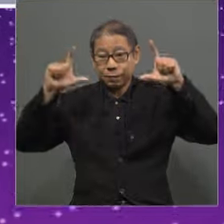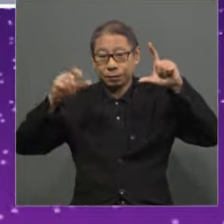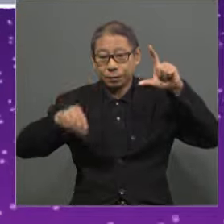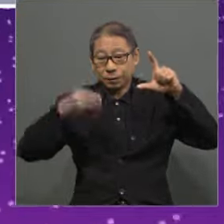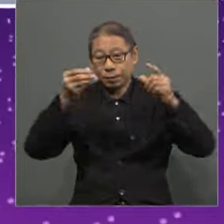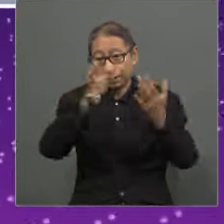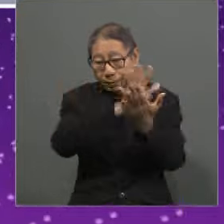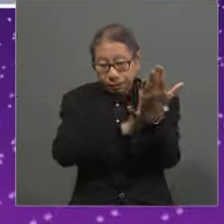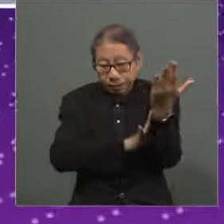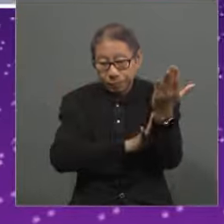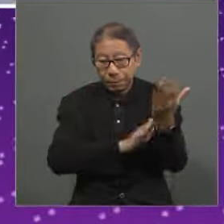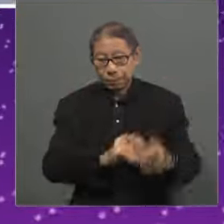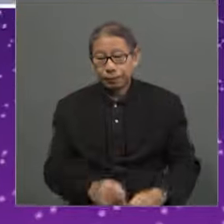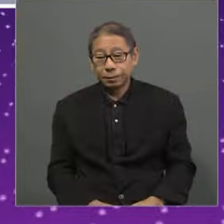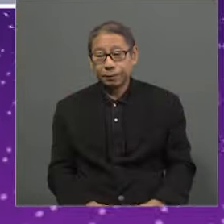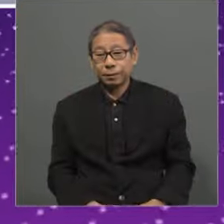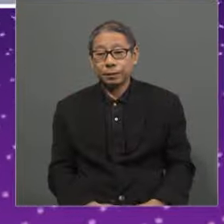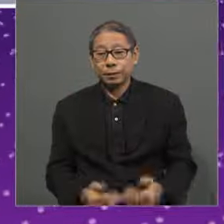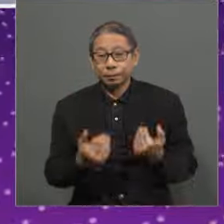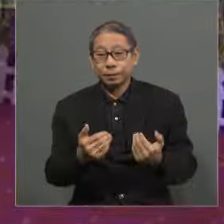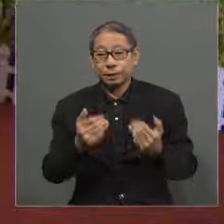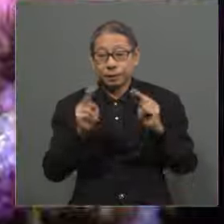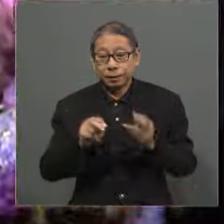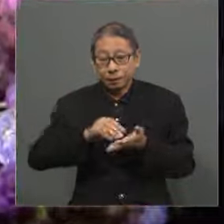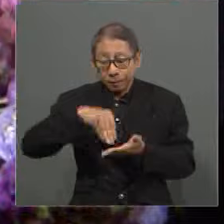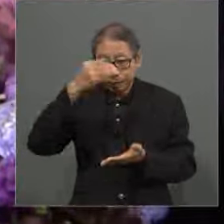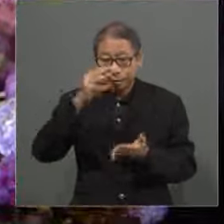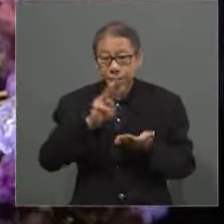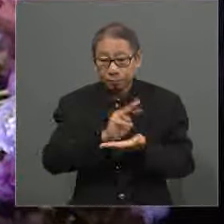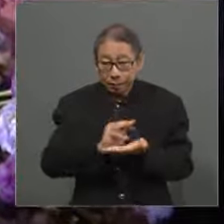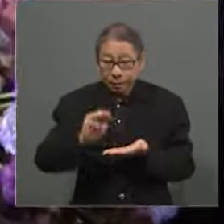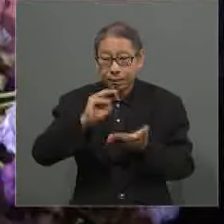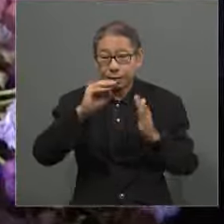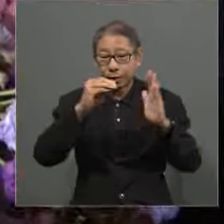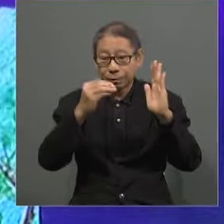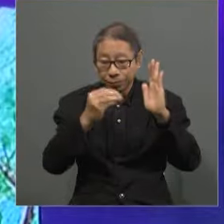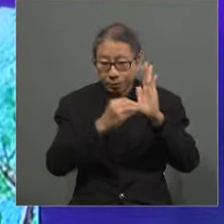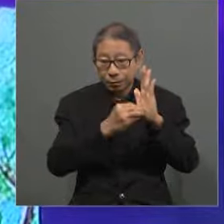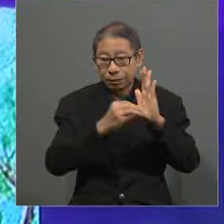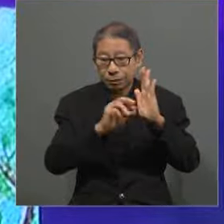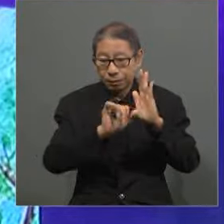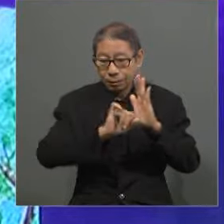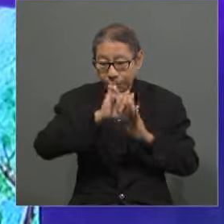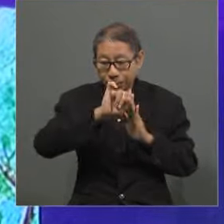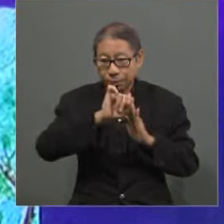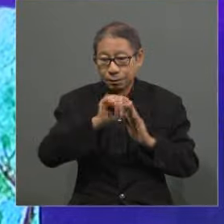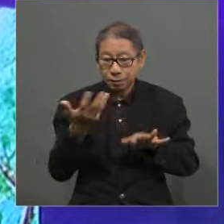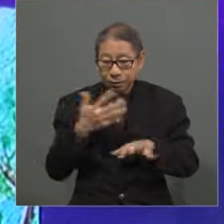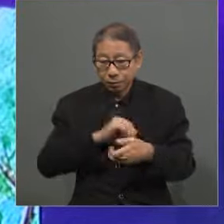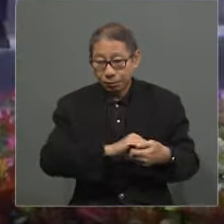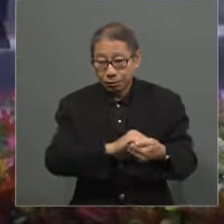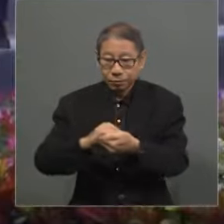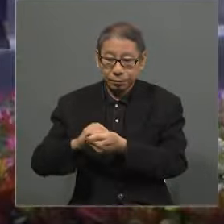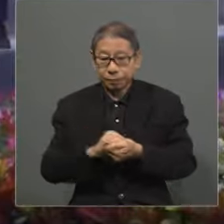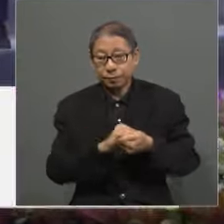ประเทศชาติครับงานนี้ก็มีศิษย์เก่ามหาวิทยาลัยเชียงใหม่ในพื้นที่กรุงเทพมหานครและปริมณฑลเข้าร่วมงานกันเป็น